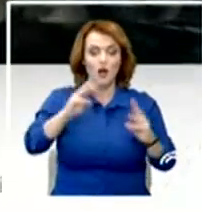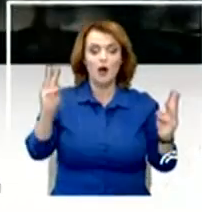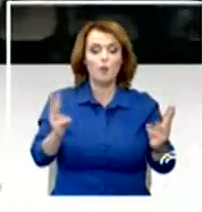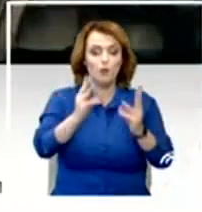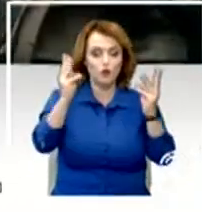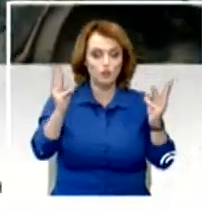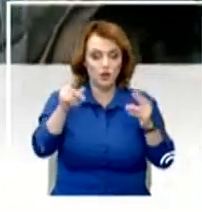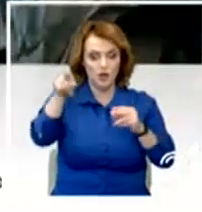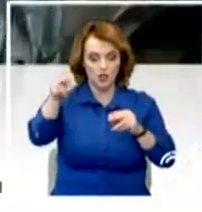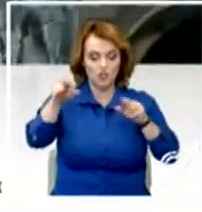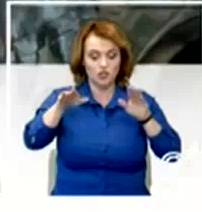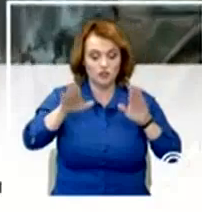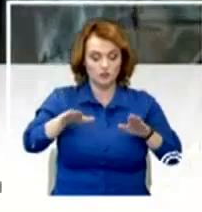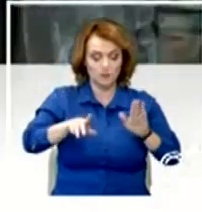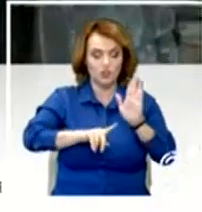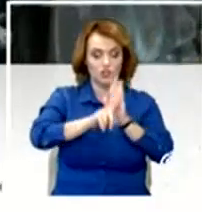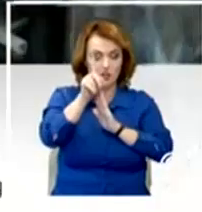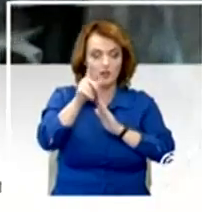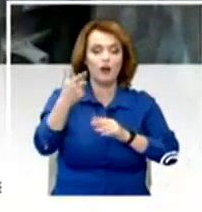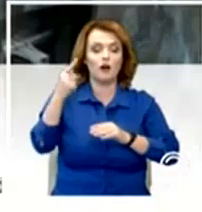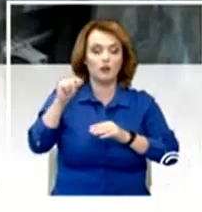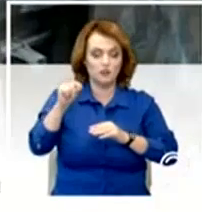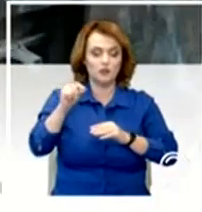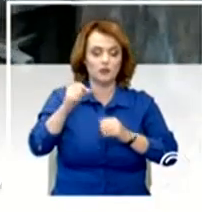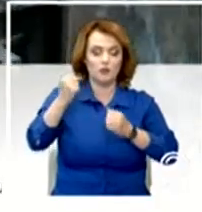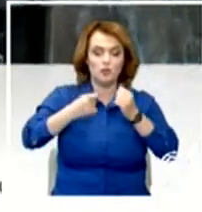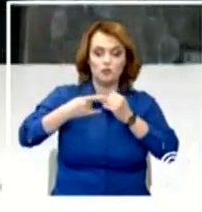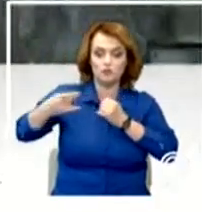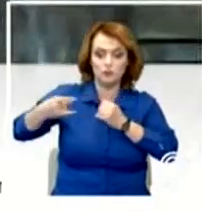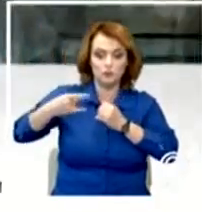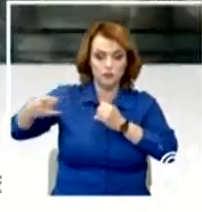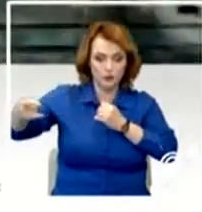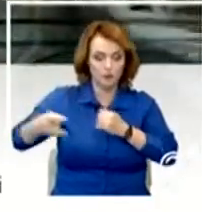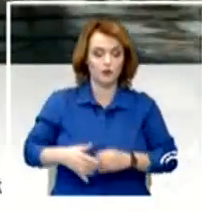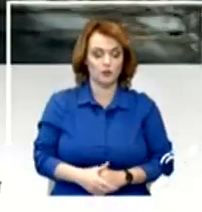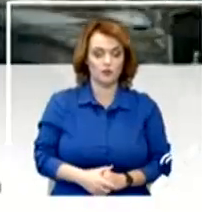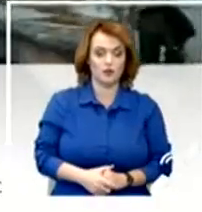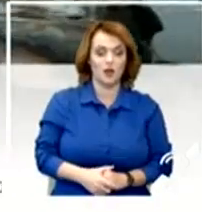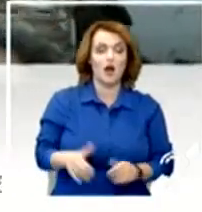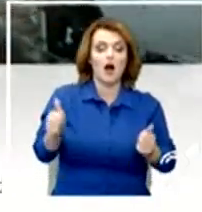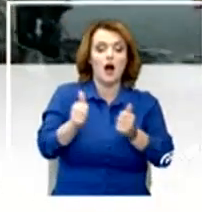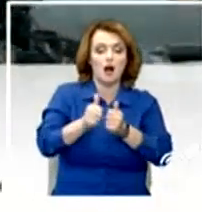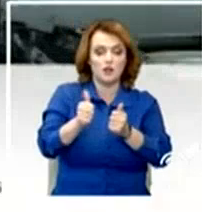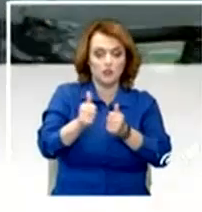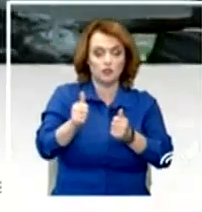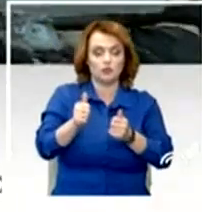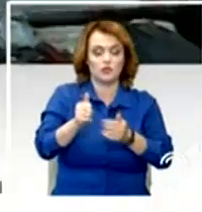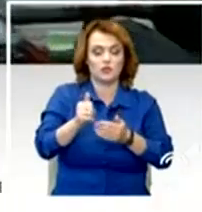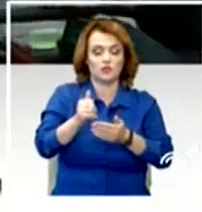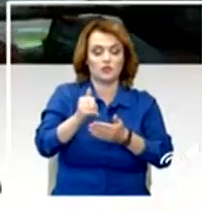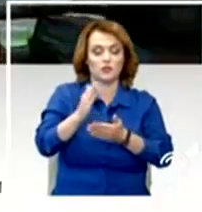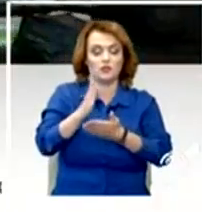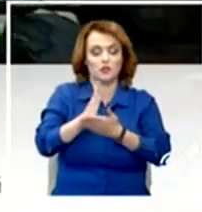a izbucnit aici în preajma unui depozit unde se află mai multe microbuze dezmembrate. În preajma se află și un servis pentru